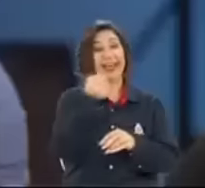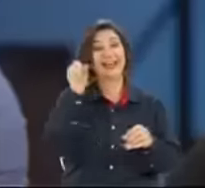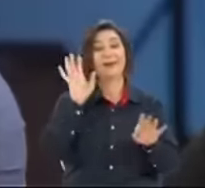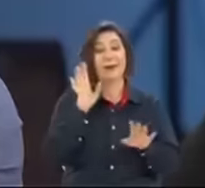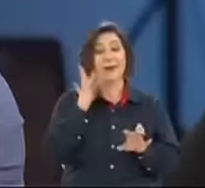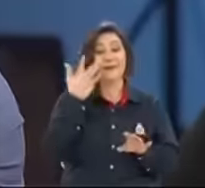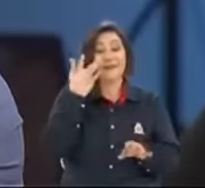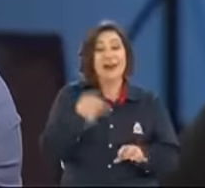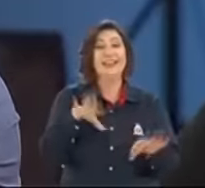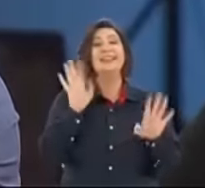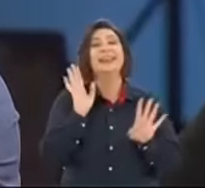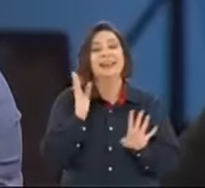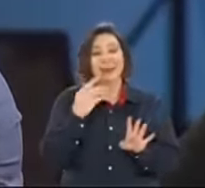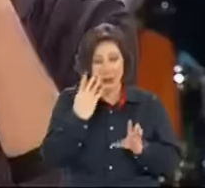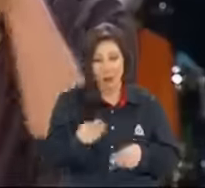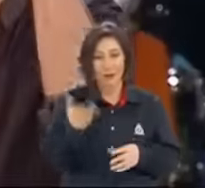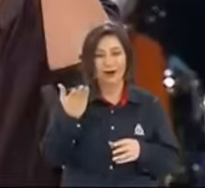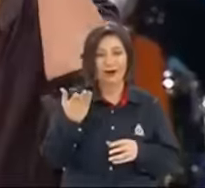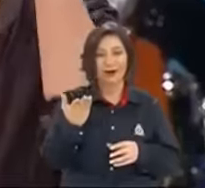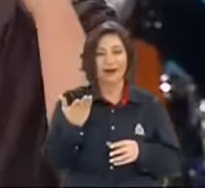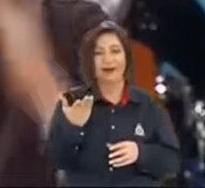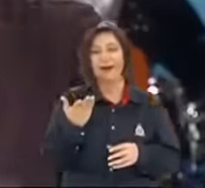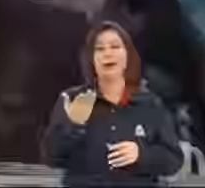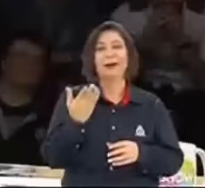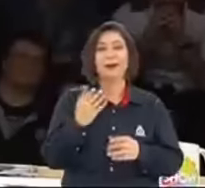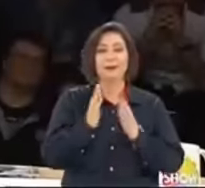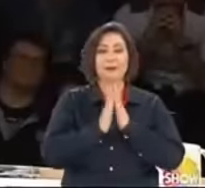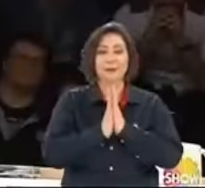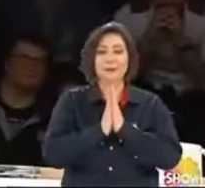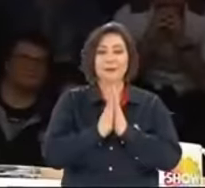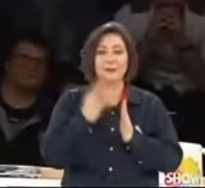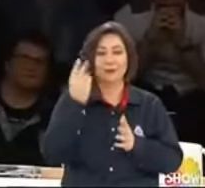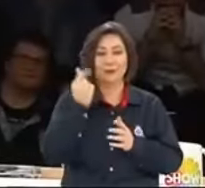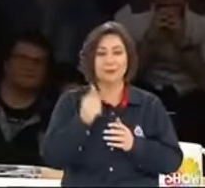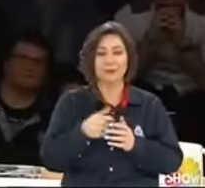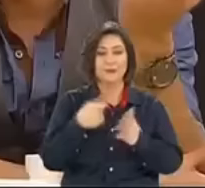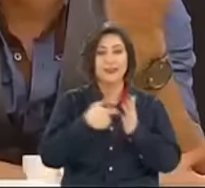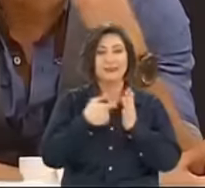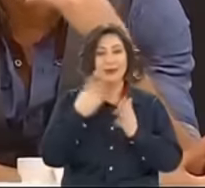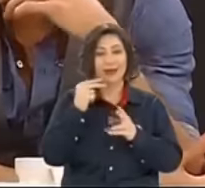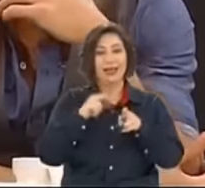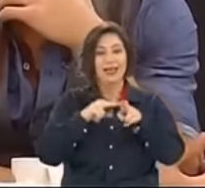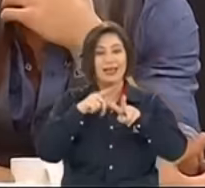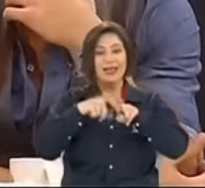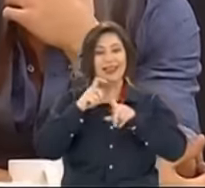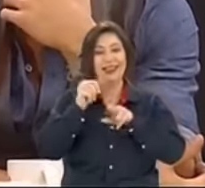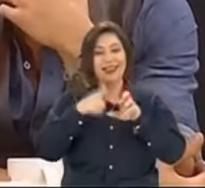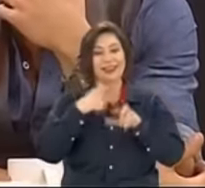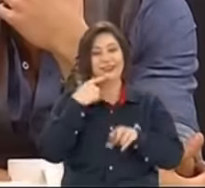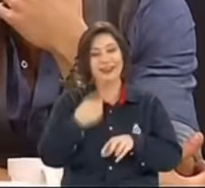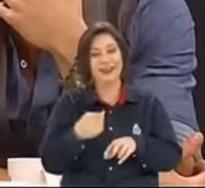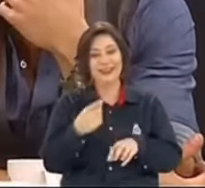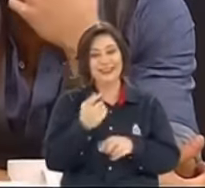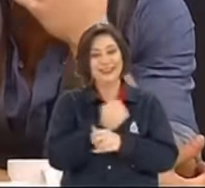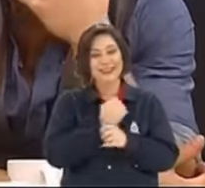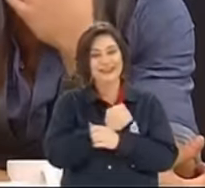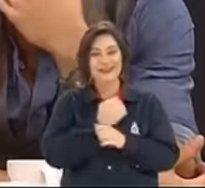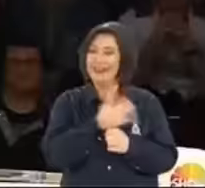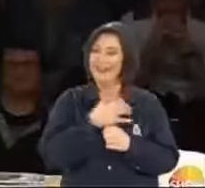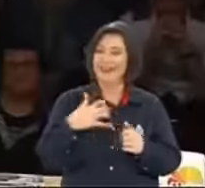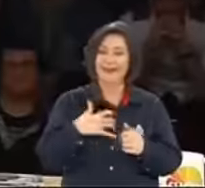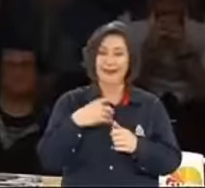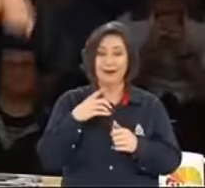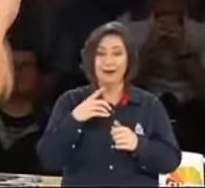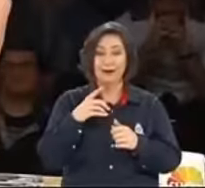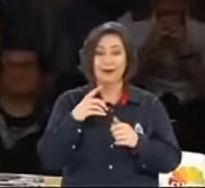Yakalayamadı konuyu. O da farkında değil, olur mu be? Ne, tabii ki farkında. Neydi, çok özür dilerim, unuttum ya. Genelde Kadir diyorlar. Kadir hocam. Eyvallah. Canım annem yazıyor. Kadir Topucu